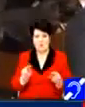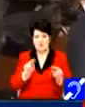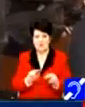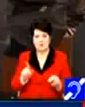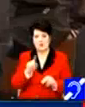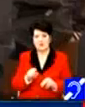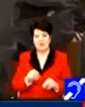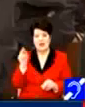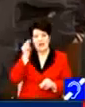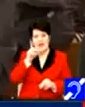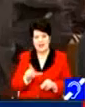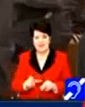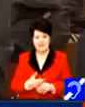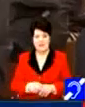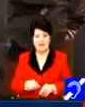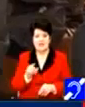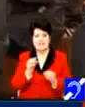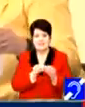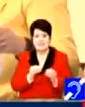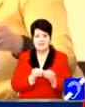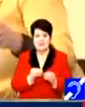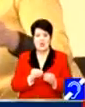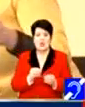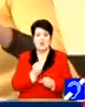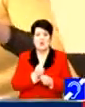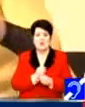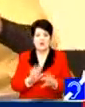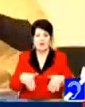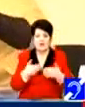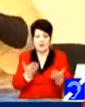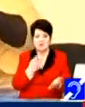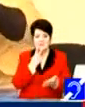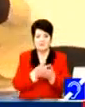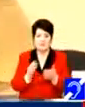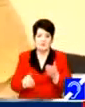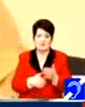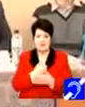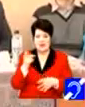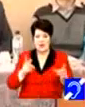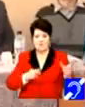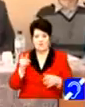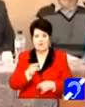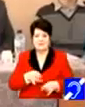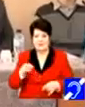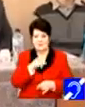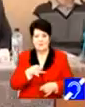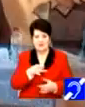elevii. La conferință au fost prezentate 10 lucrări. Cei mai buni elevi urmează să-și prezinte inovațiile la conferința